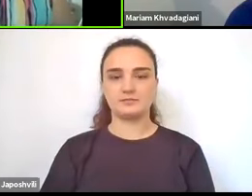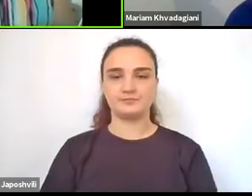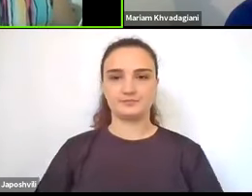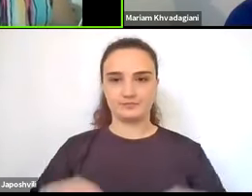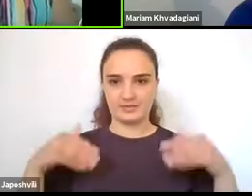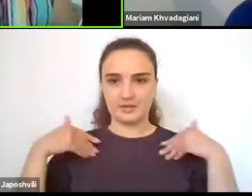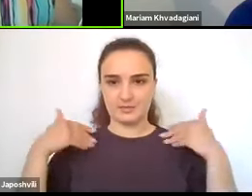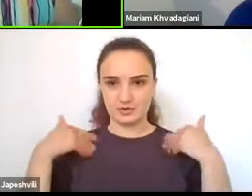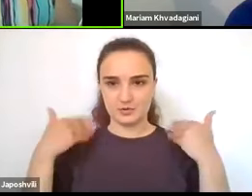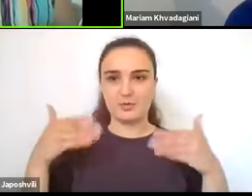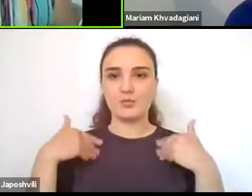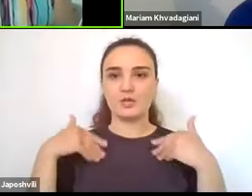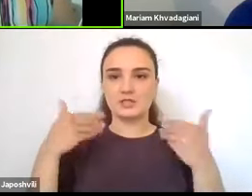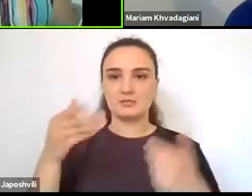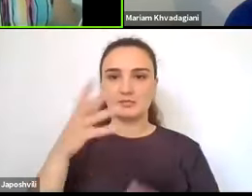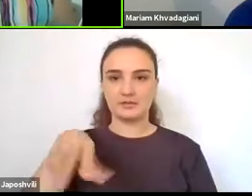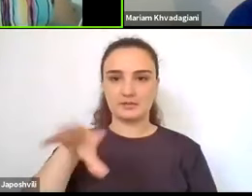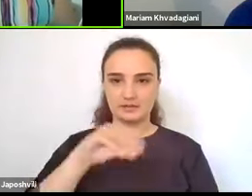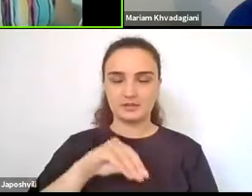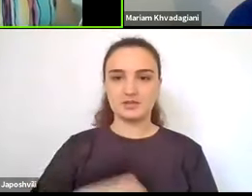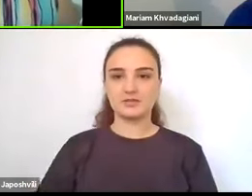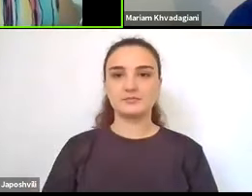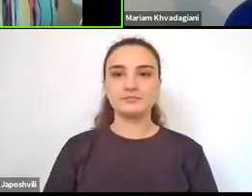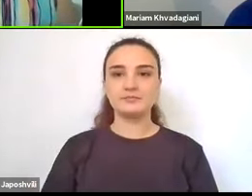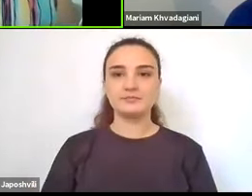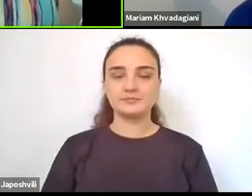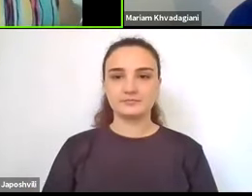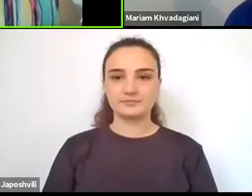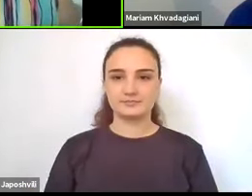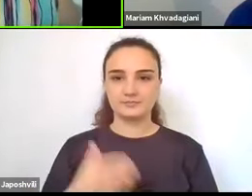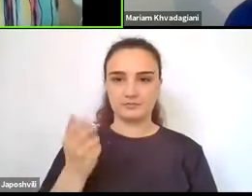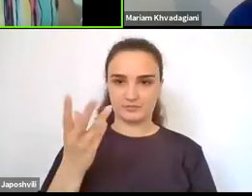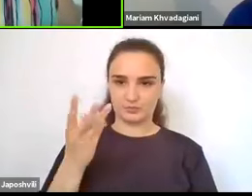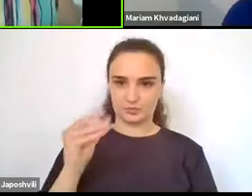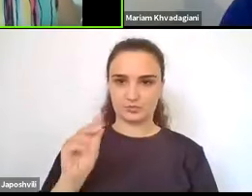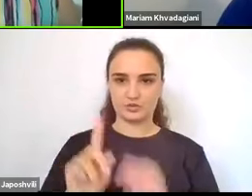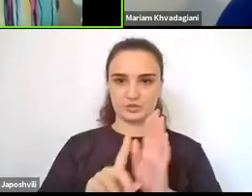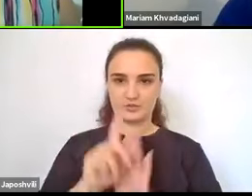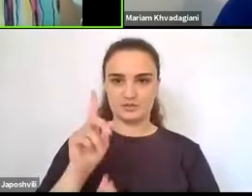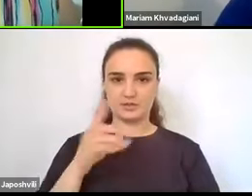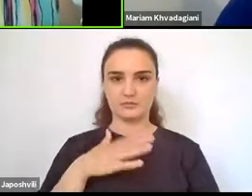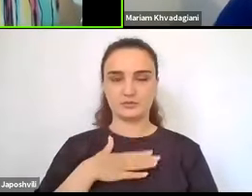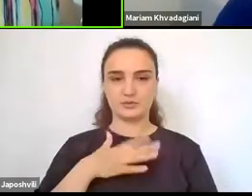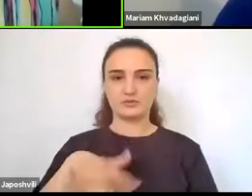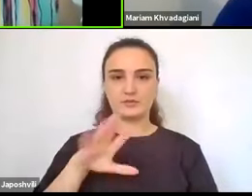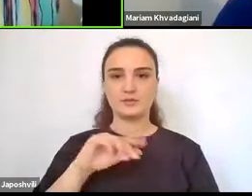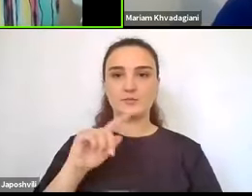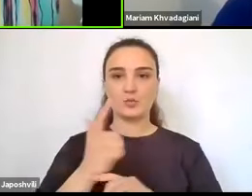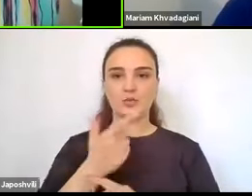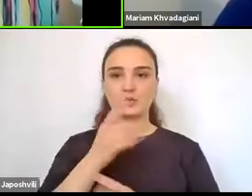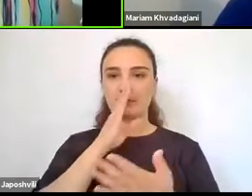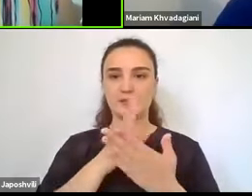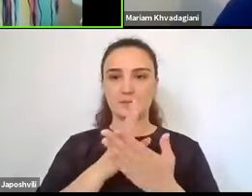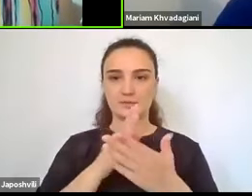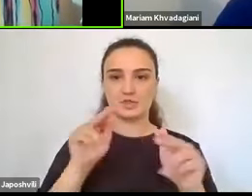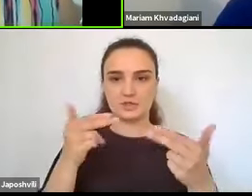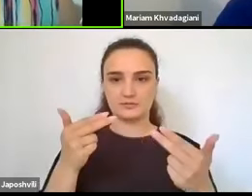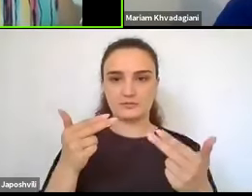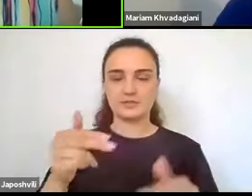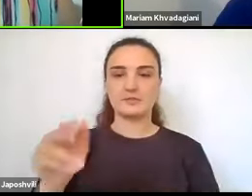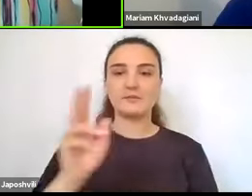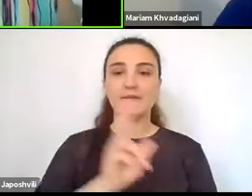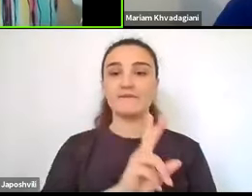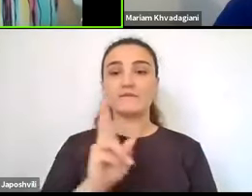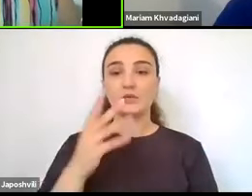გამარჯობა, მოგესალმებით ყველას. რამდენიმე წუთში დავიწყებ ჩვენს მორიგ პირდაპირ ჩართვას, ვინც